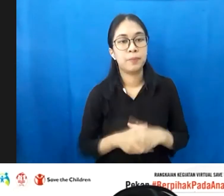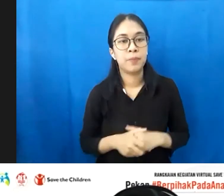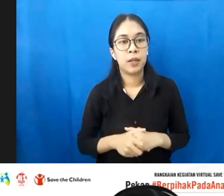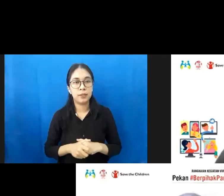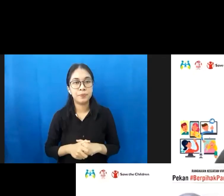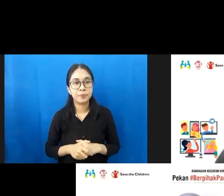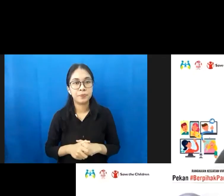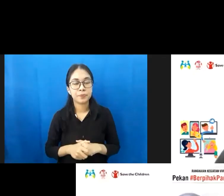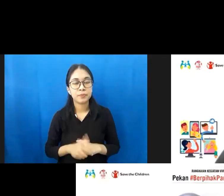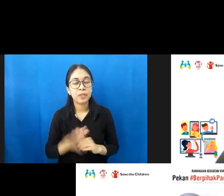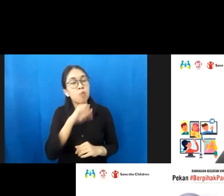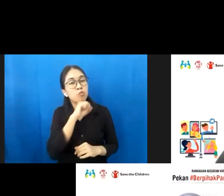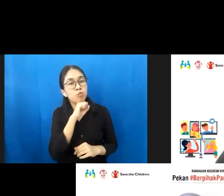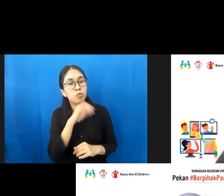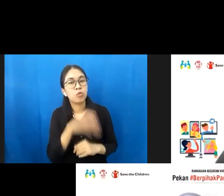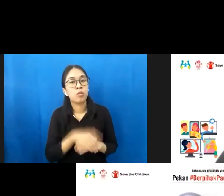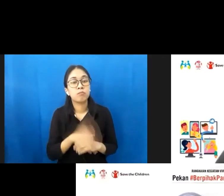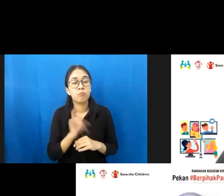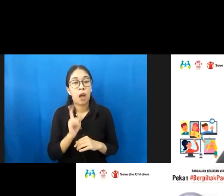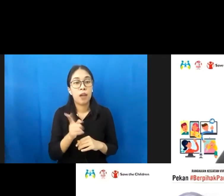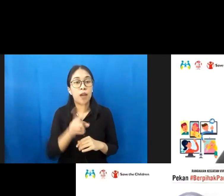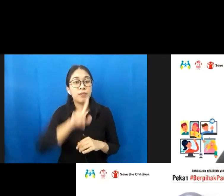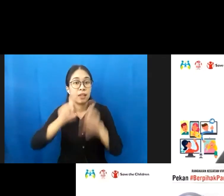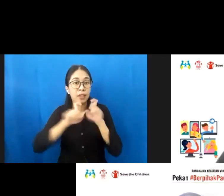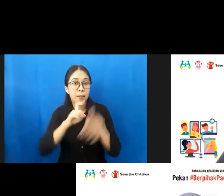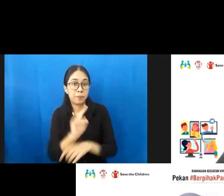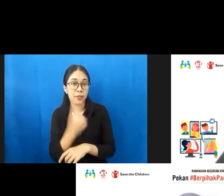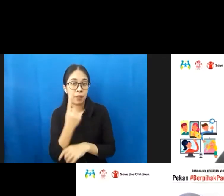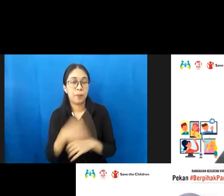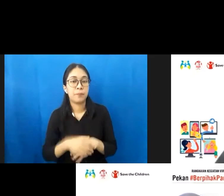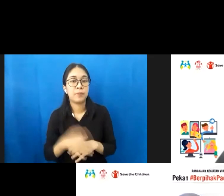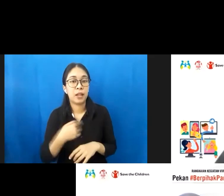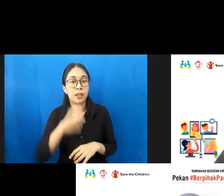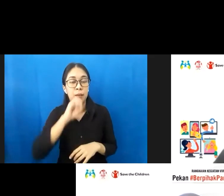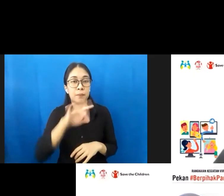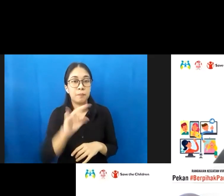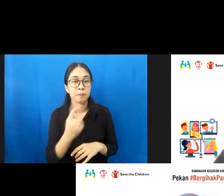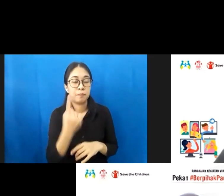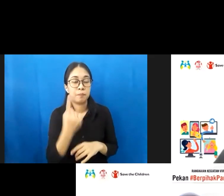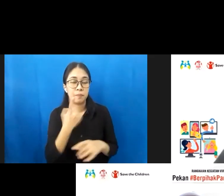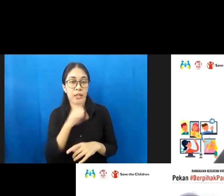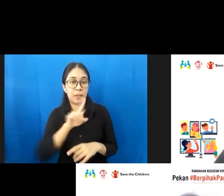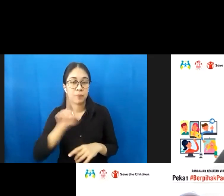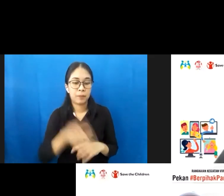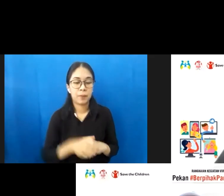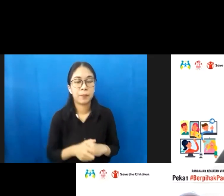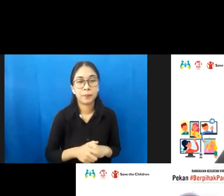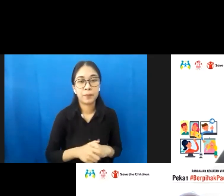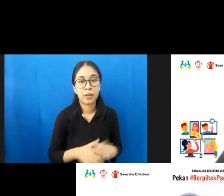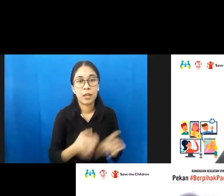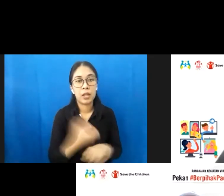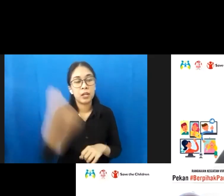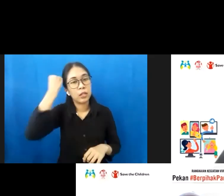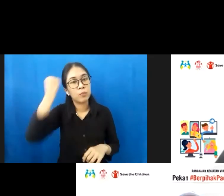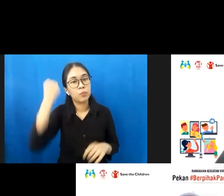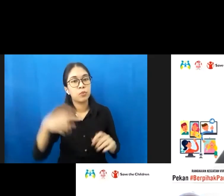Sambil menunggu, ini sudah ada pertanyaan pertama. Saya akan bacakan pertanyaan pertama dari Ibu Wahdini